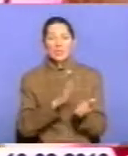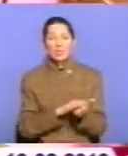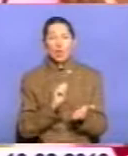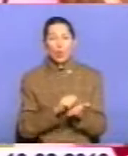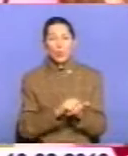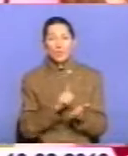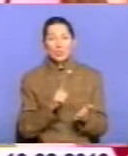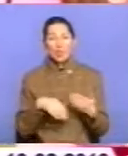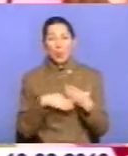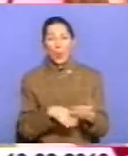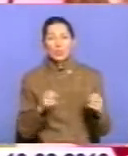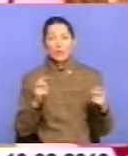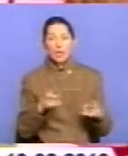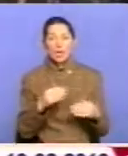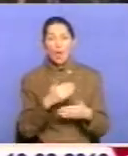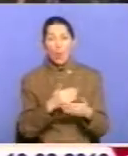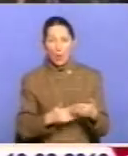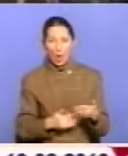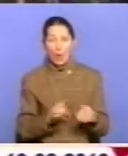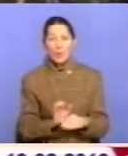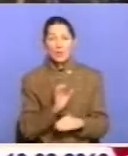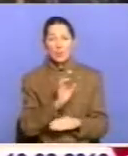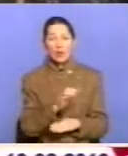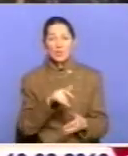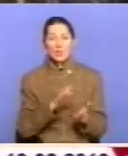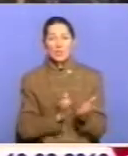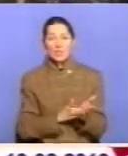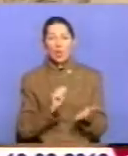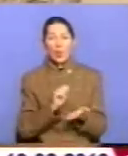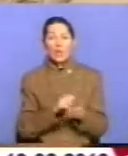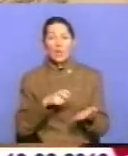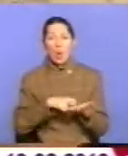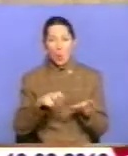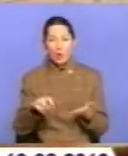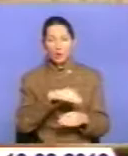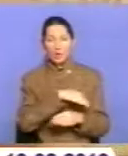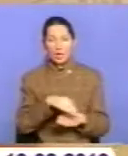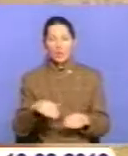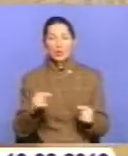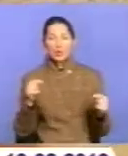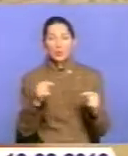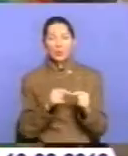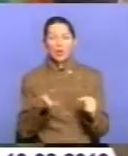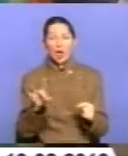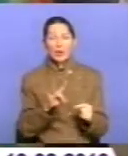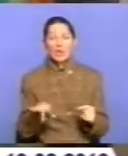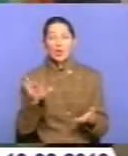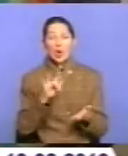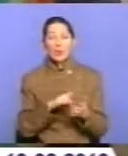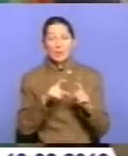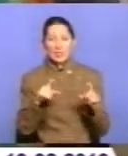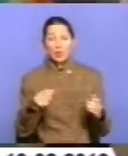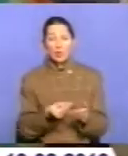допомогою спеціальної програми та відправивши реєстраційні документи поштою на адресу відповідного регіонального центру оцінювання якості